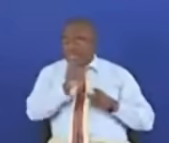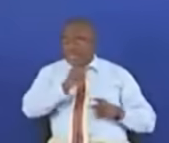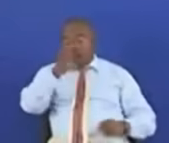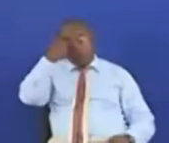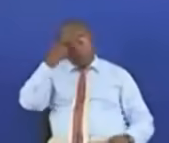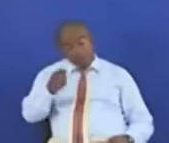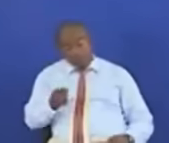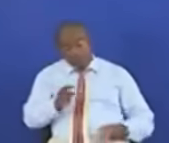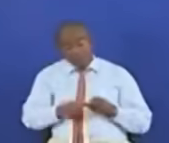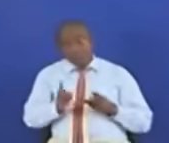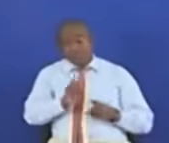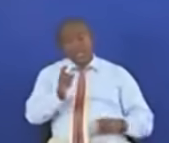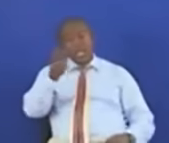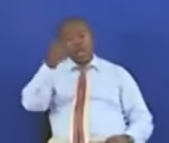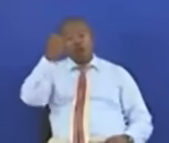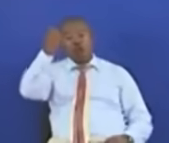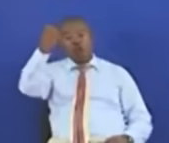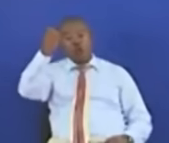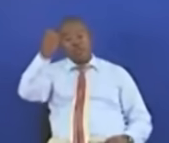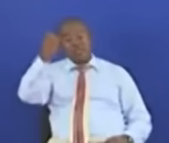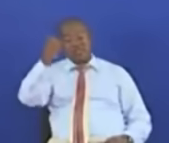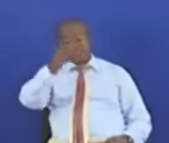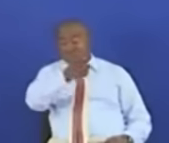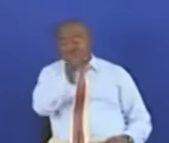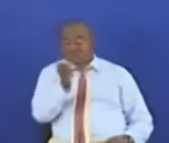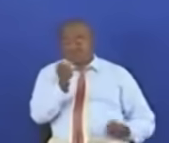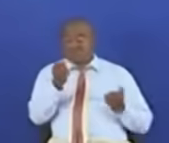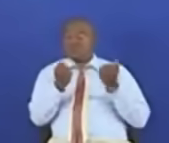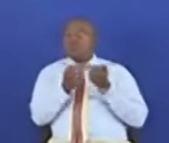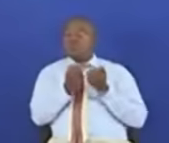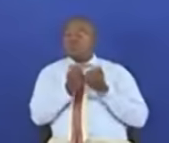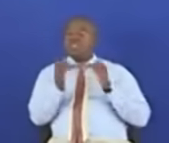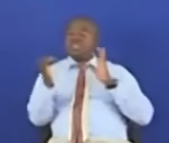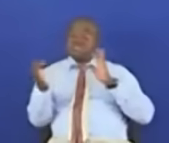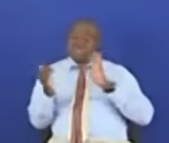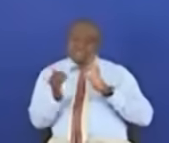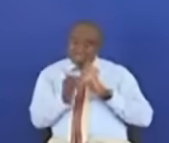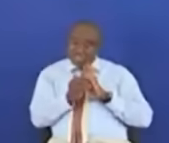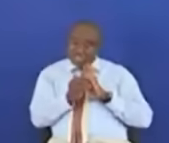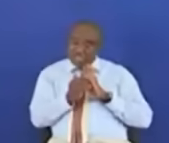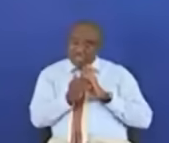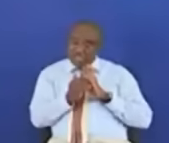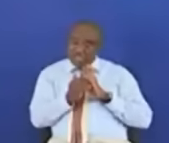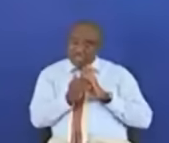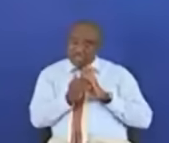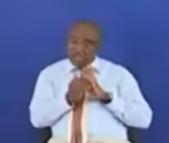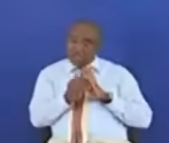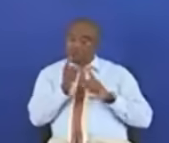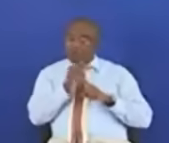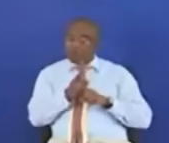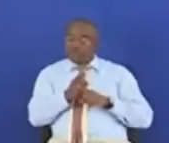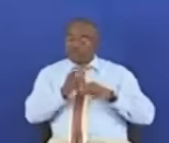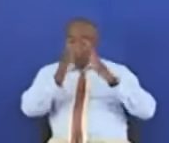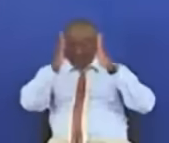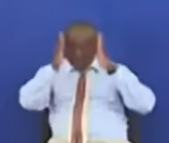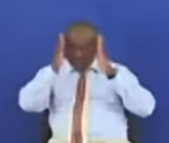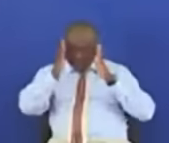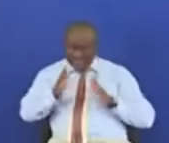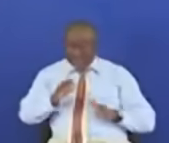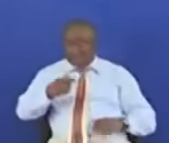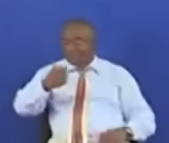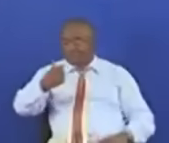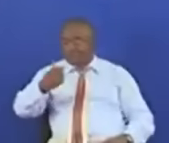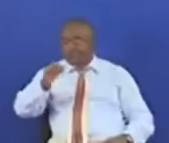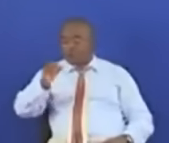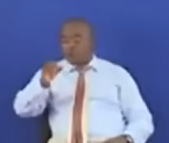na uzalendo, hata utunge sheria ambayo kwa viwango vya Mtakatifu Thomas wa Aquino vinakwenda kwenye lex